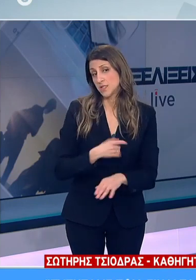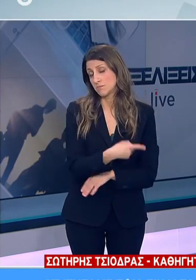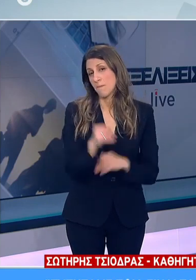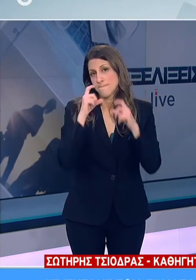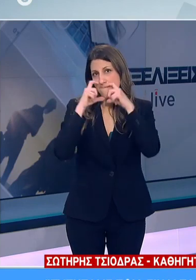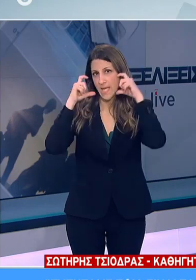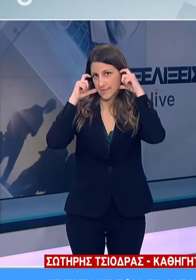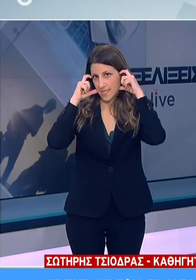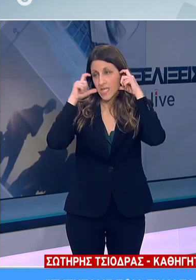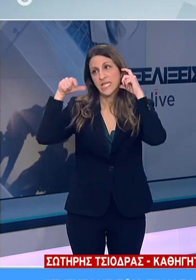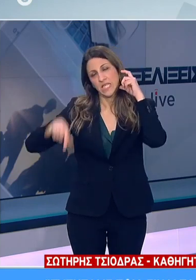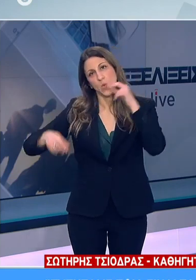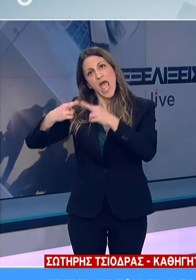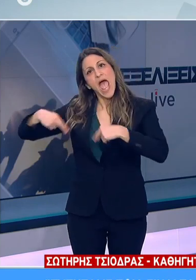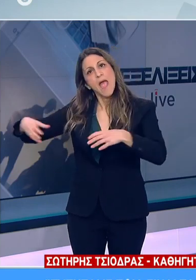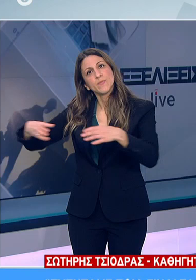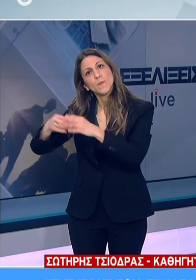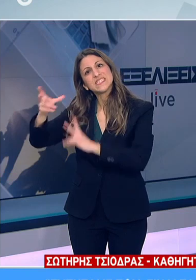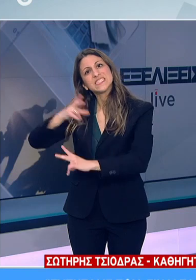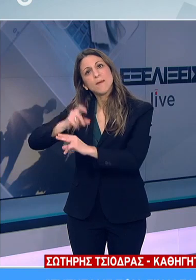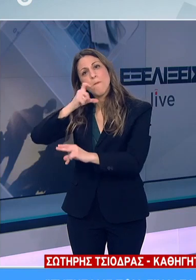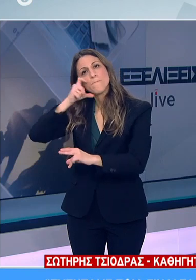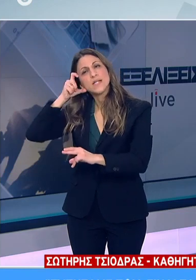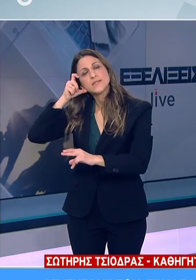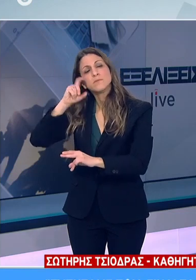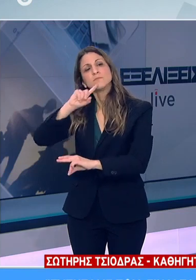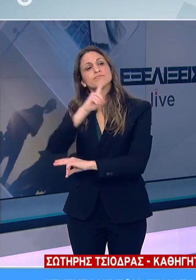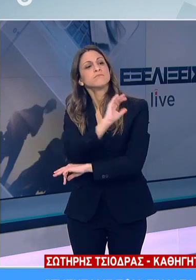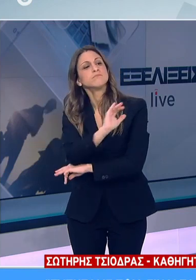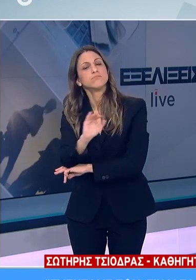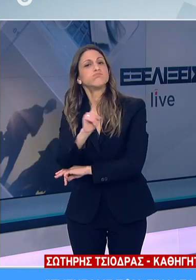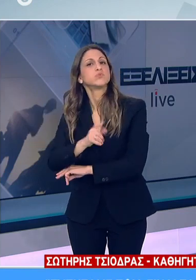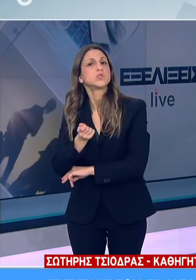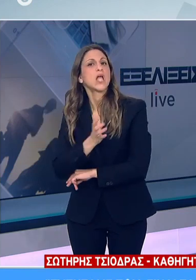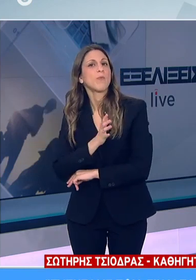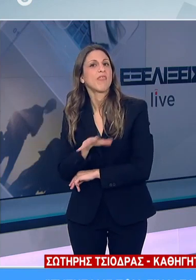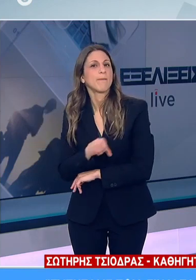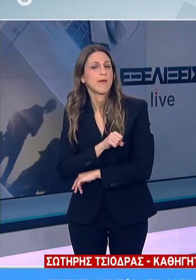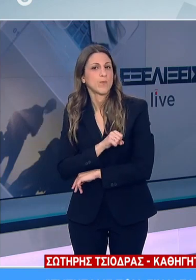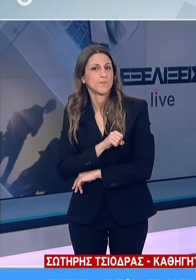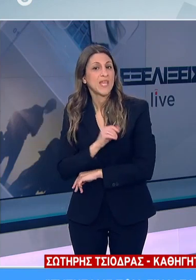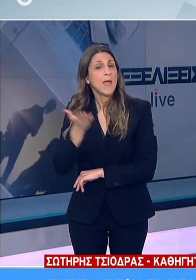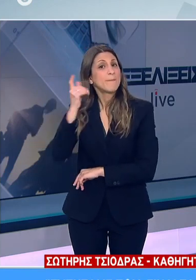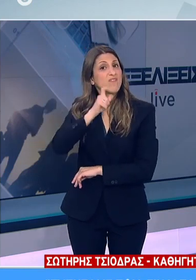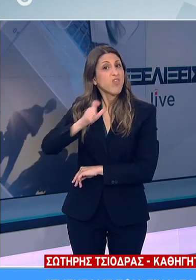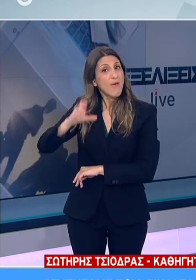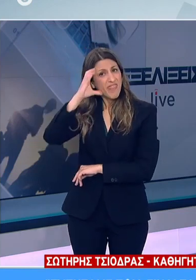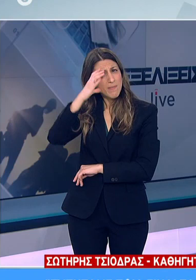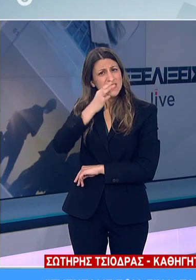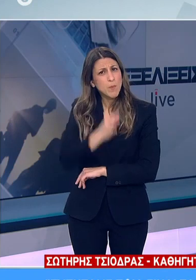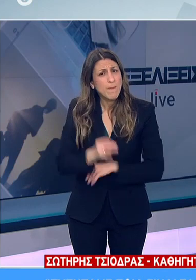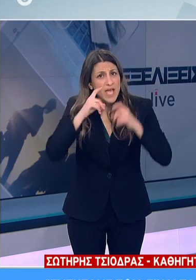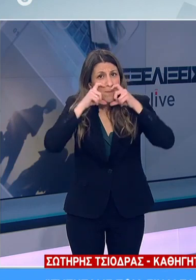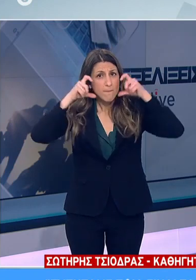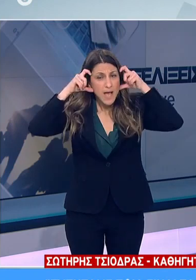οποίες θα την εισηγηθούμε, δεν γίνεται. Θα θυμάστε ότι εμείς οι ίδιοι είπαμε πριν λίγες εβδομάδες να μην γίνει ευρέως, γιατί βλέπαμε